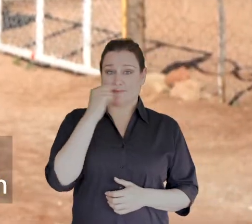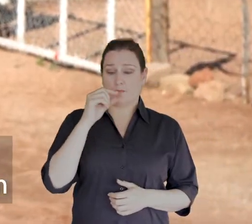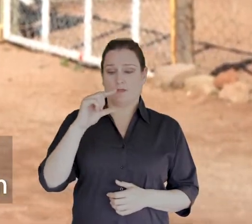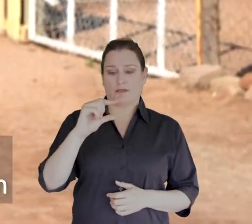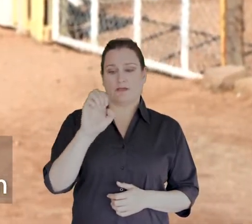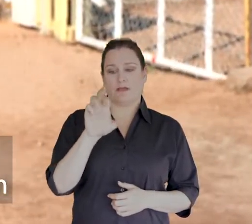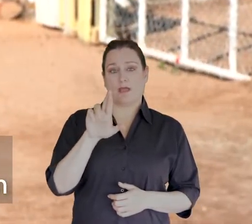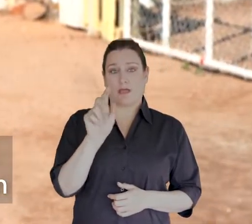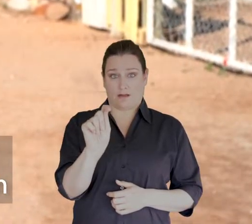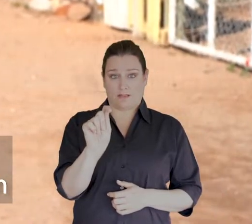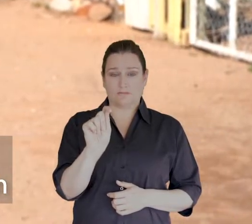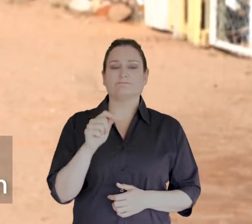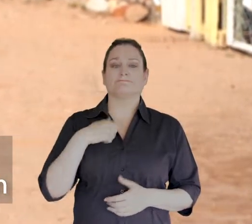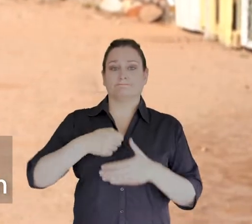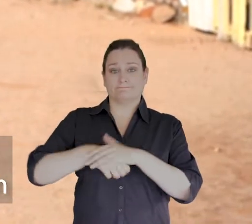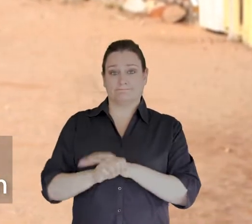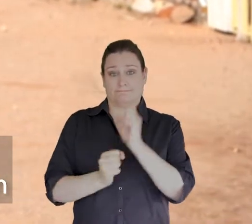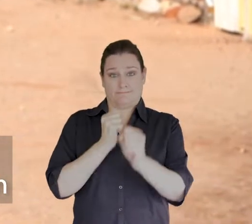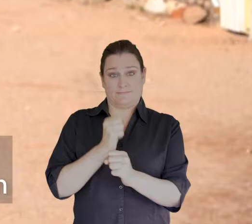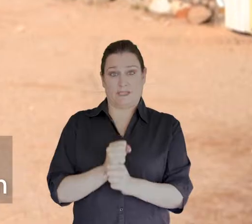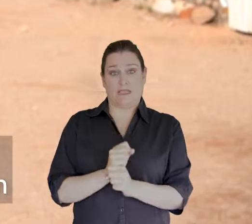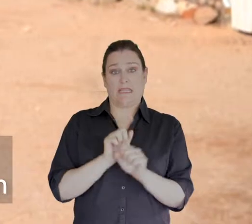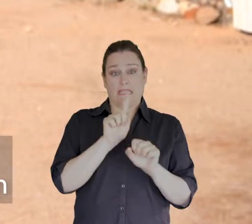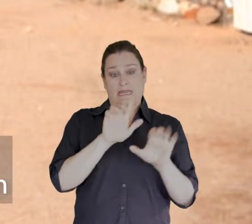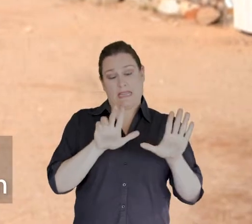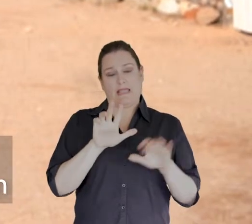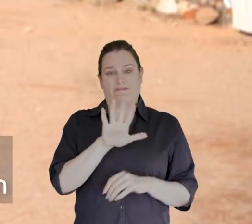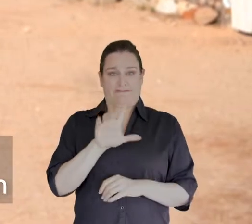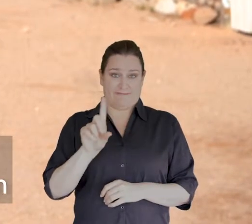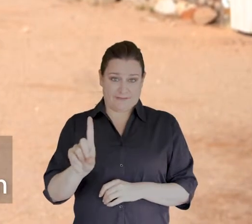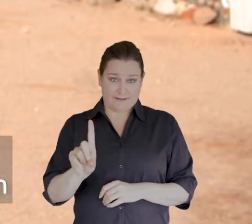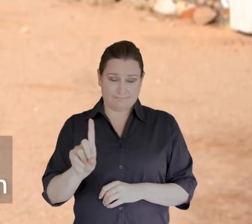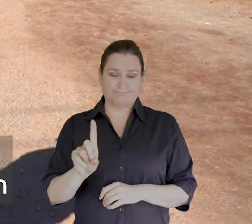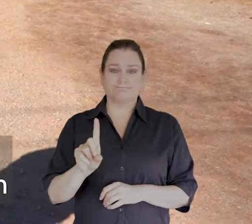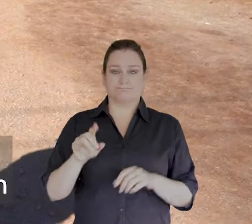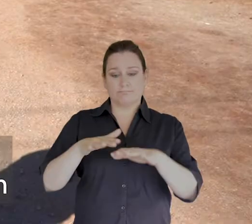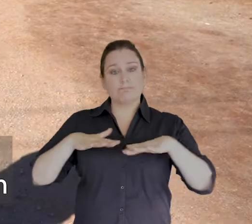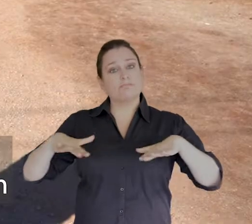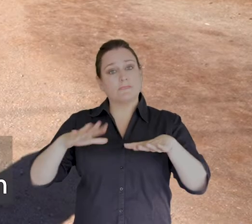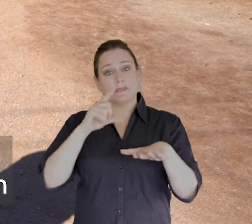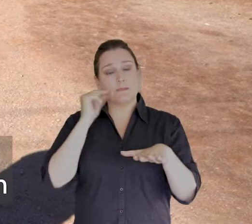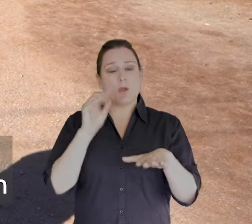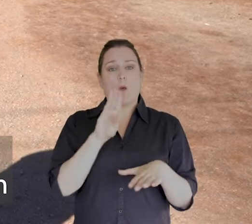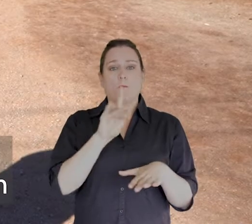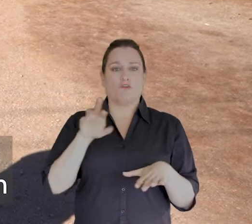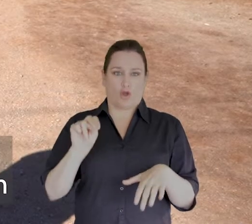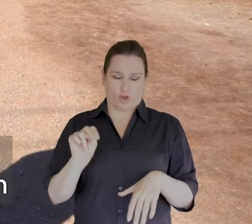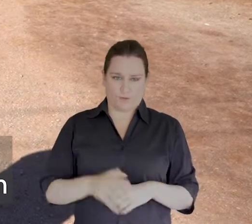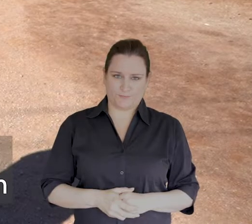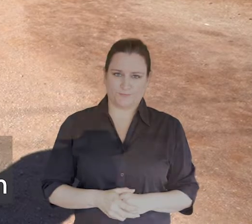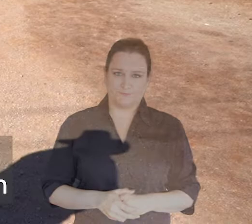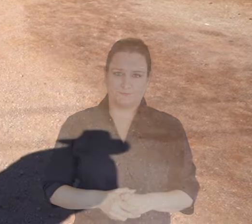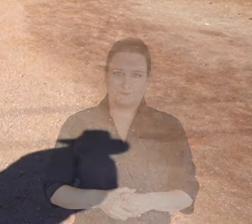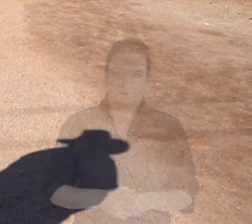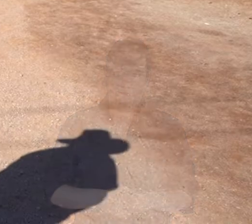Ik is Gert Links, geboren 16 mei 1951. Te groot derm wat vandaag gebouw